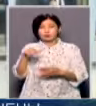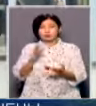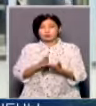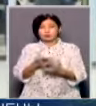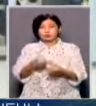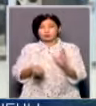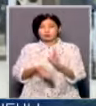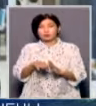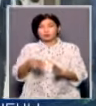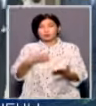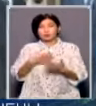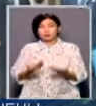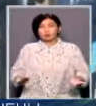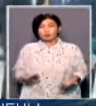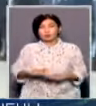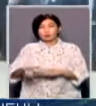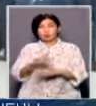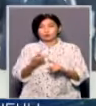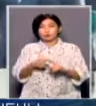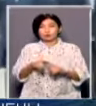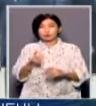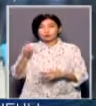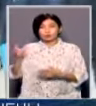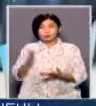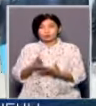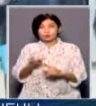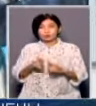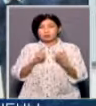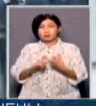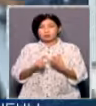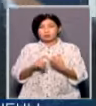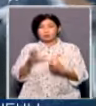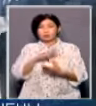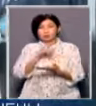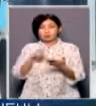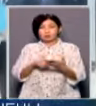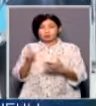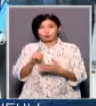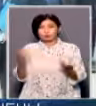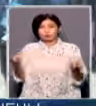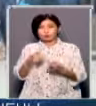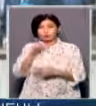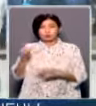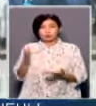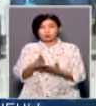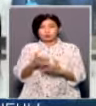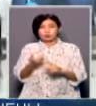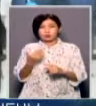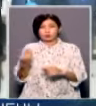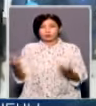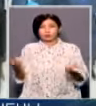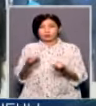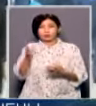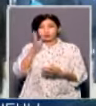является повышение благосостояния, благополучия граждан. В этой связи возникает вопрос, что нужно человеку. Ему